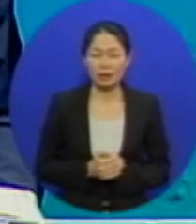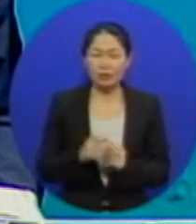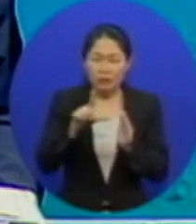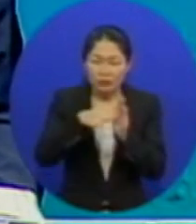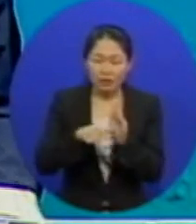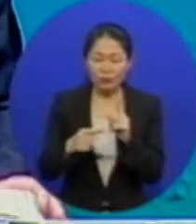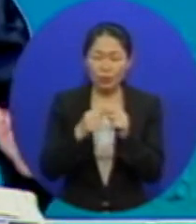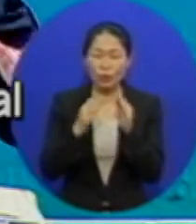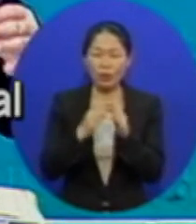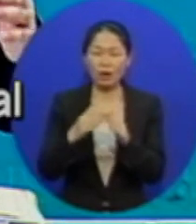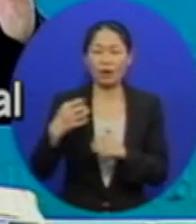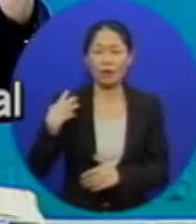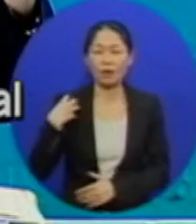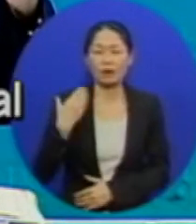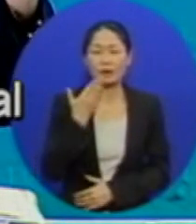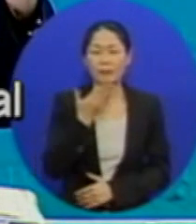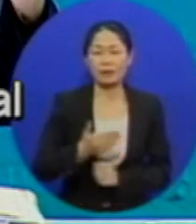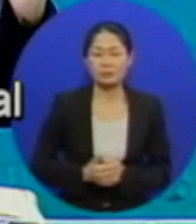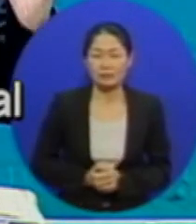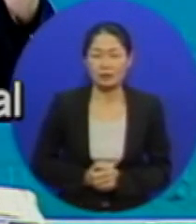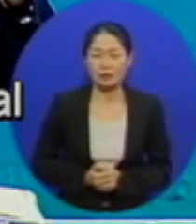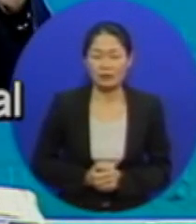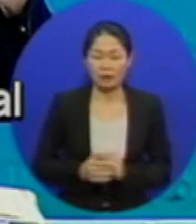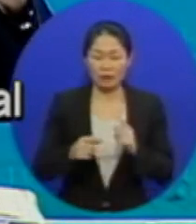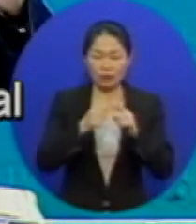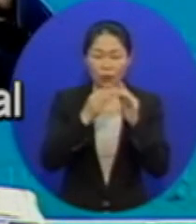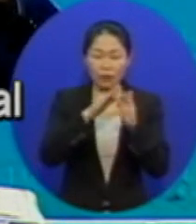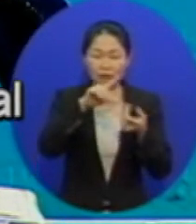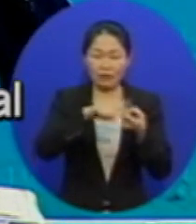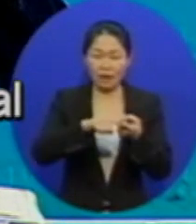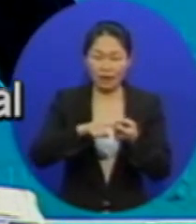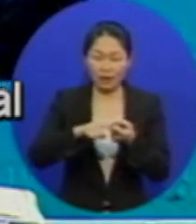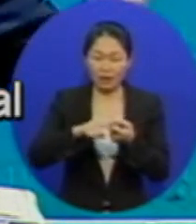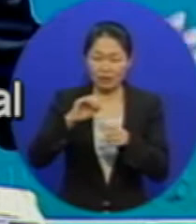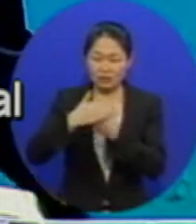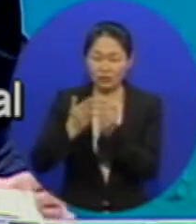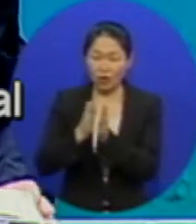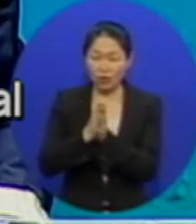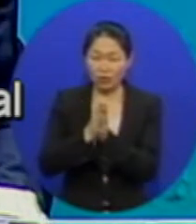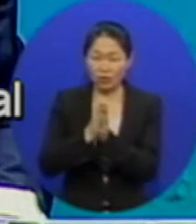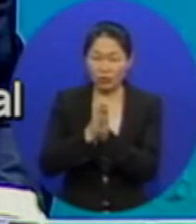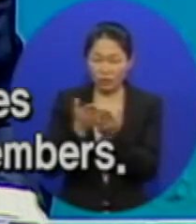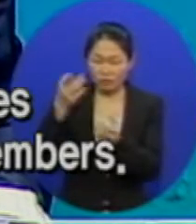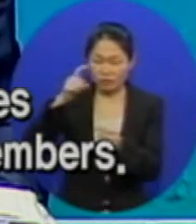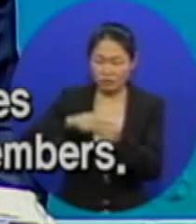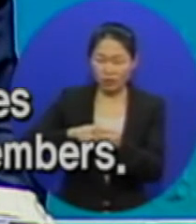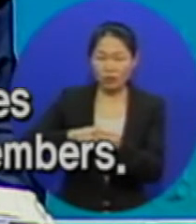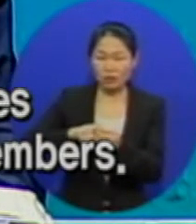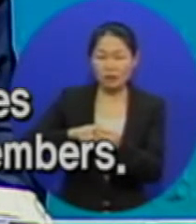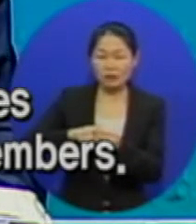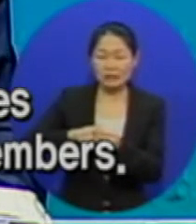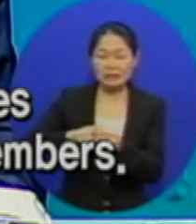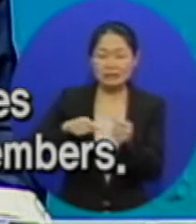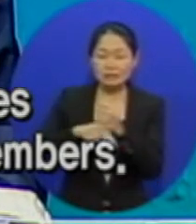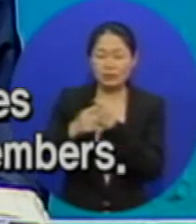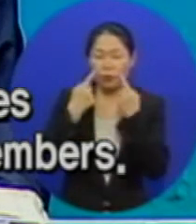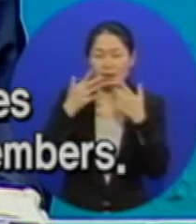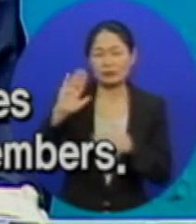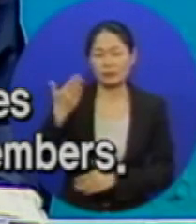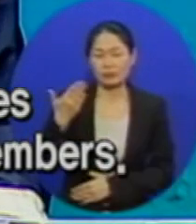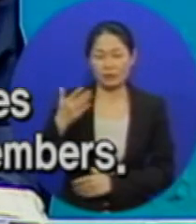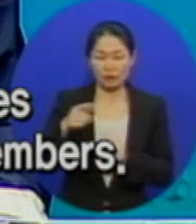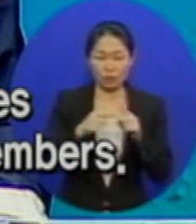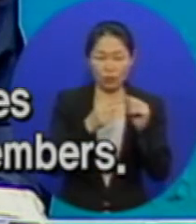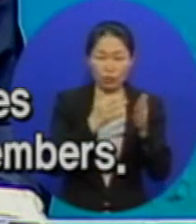거예요 여러분 교회에 대한 성경적인 그림을 분명히 해야 됩니다 교인이 많다고 주님이